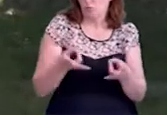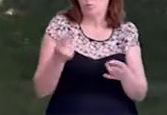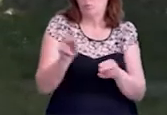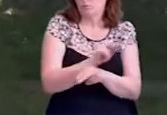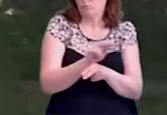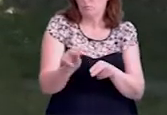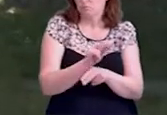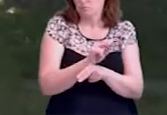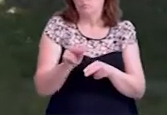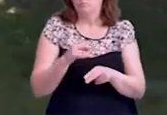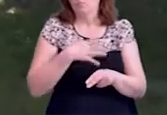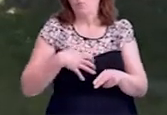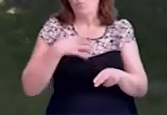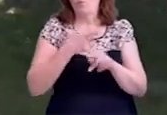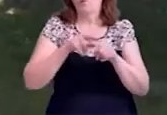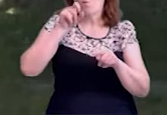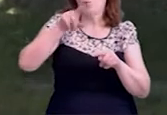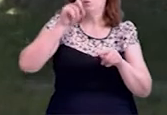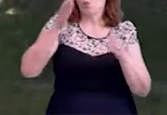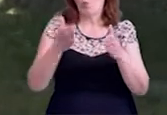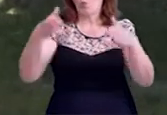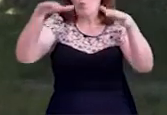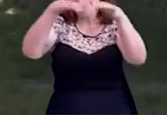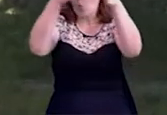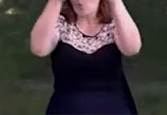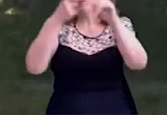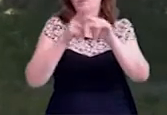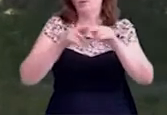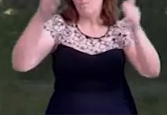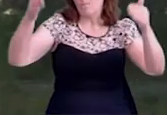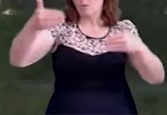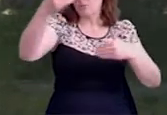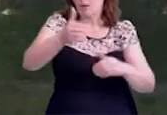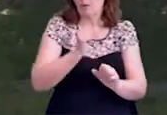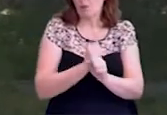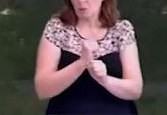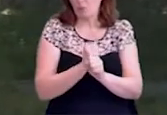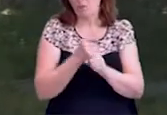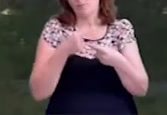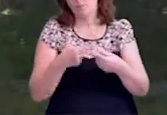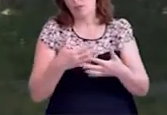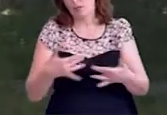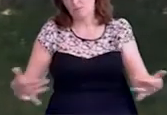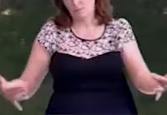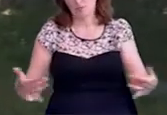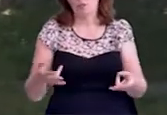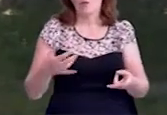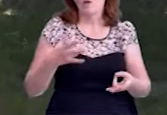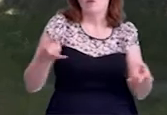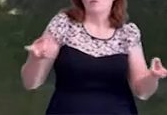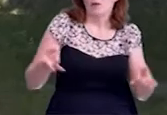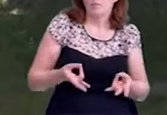ремонтно-реставраційних робіт з позолоти куполу, фасадних робіт та інше. Також необхідні